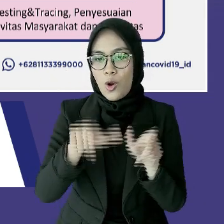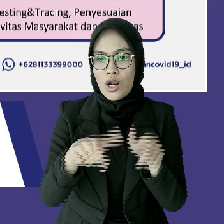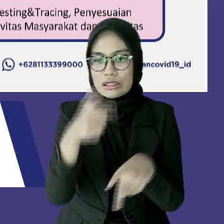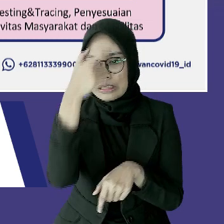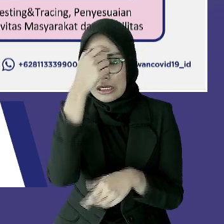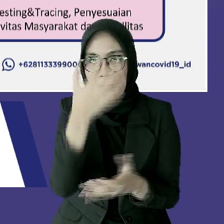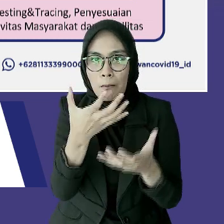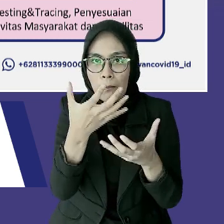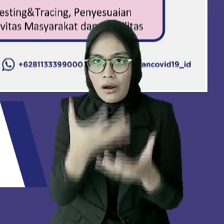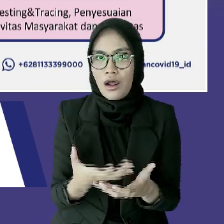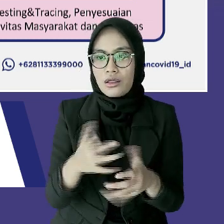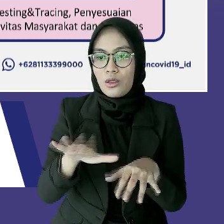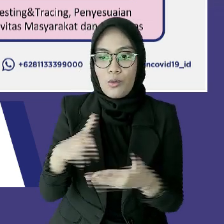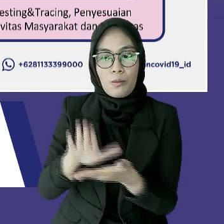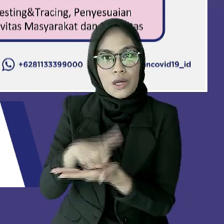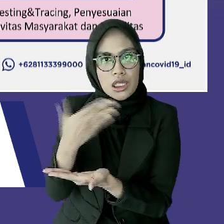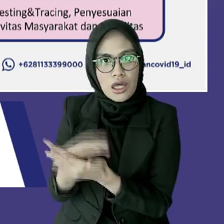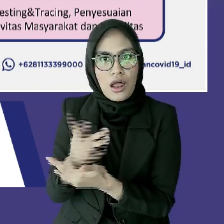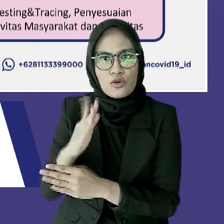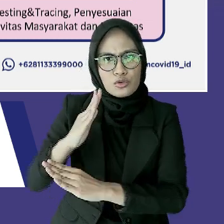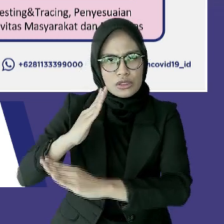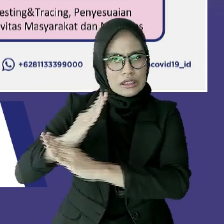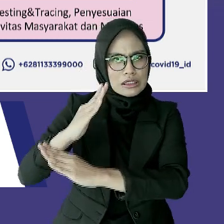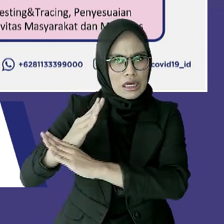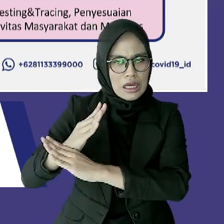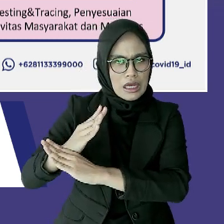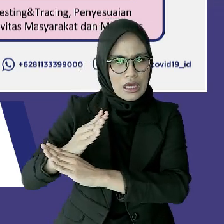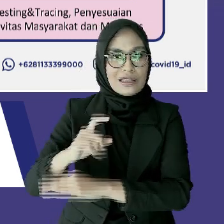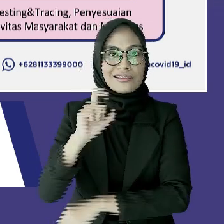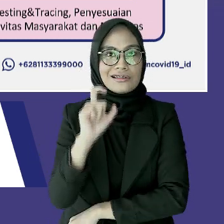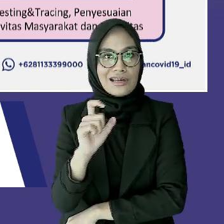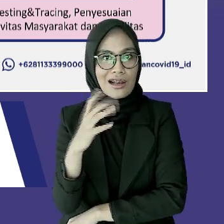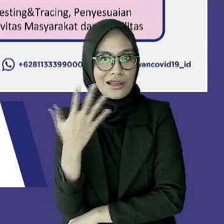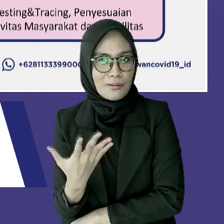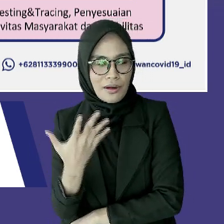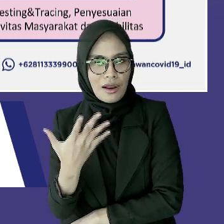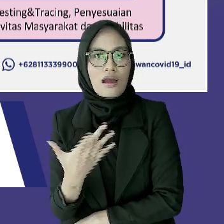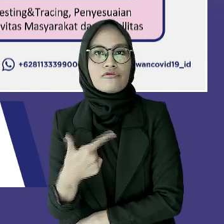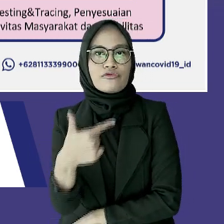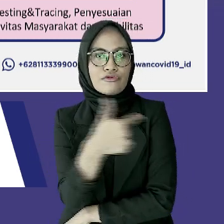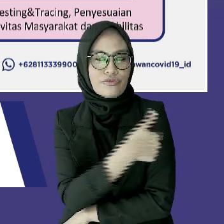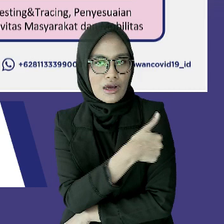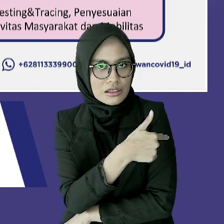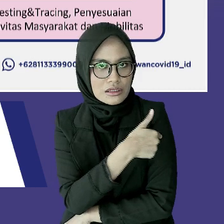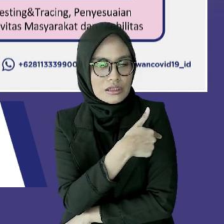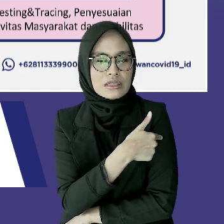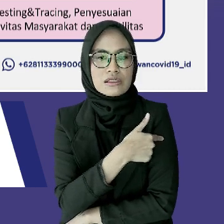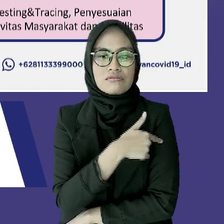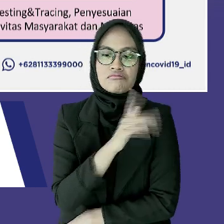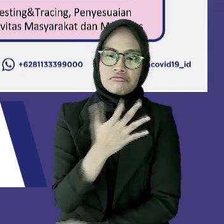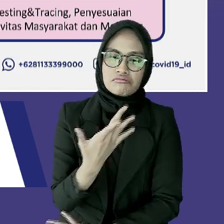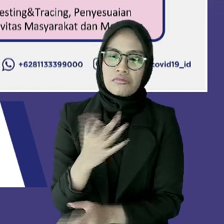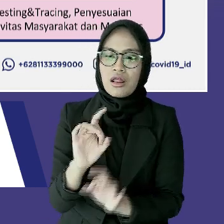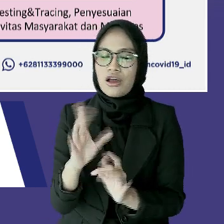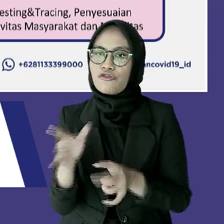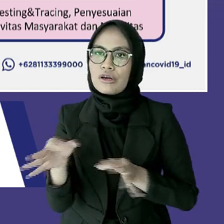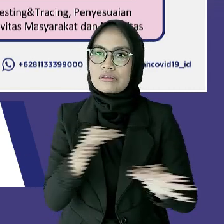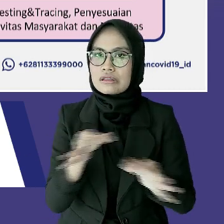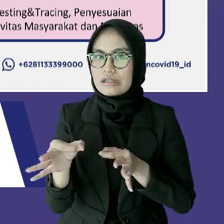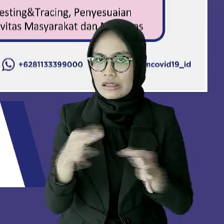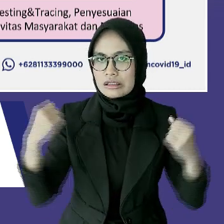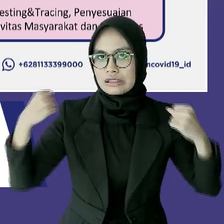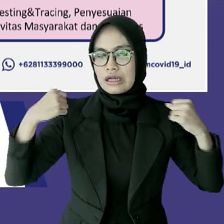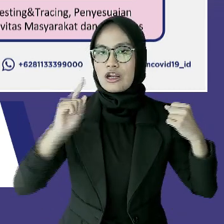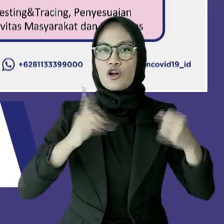angka kesembuhan yang tinggi melalui upaya vaksinasi, perawatan, serta pengobatan kasus yang